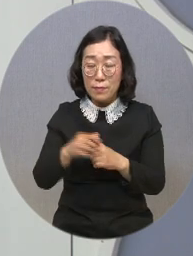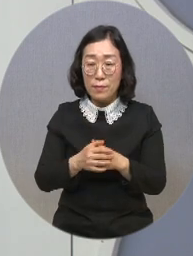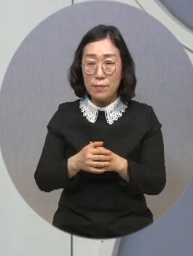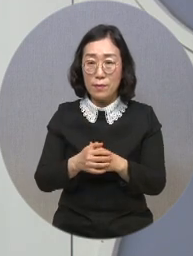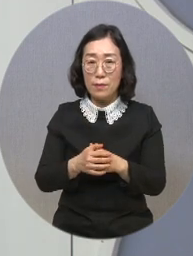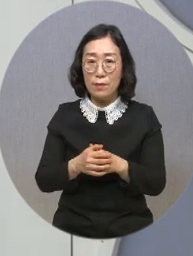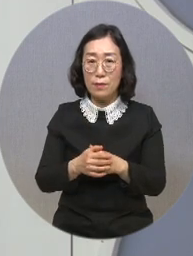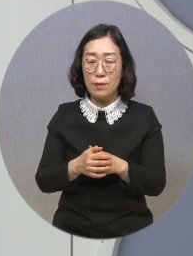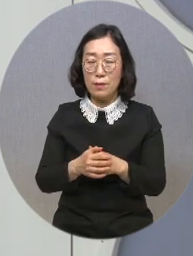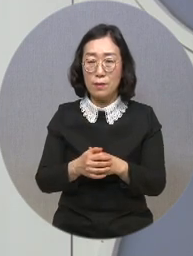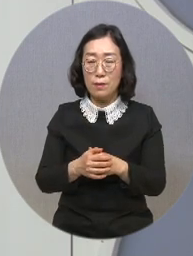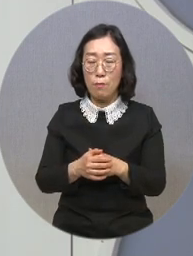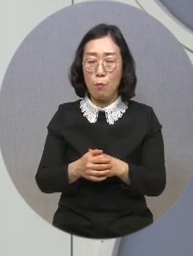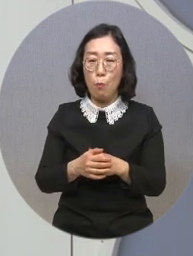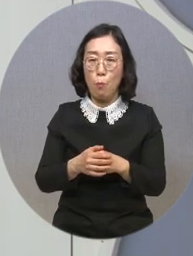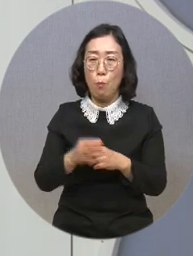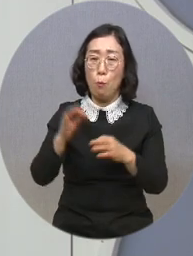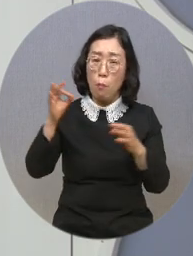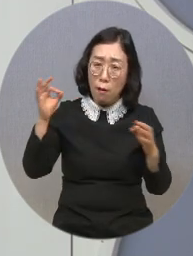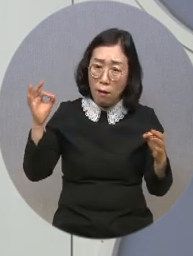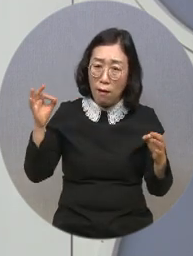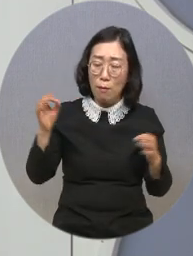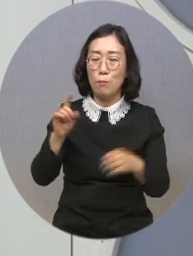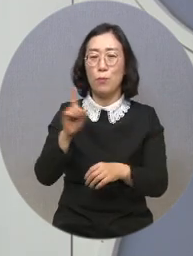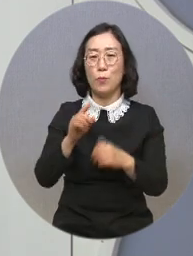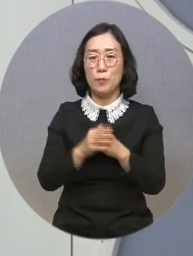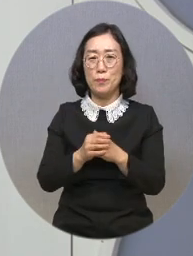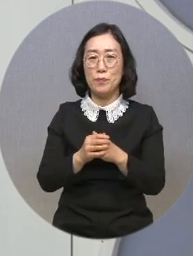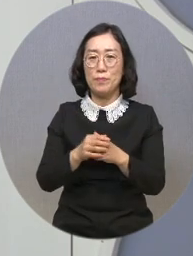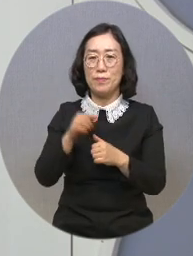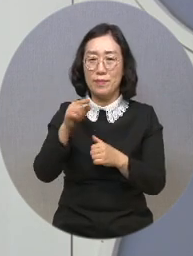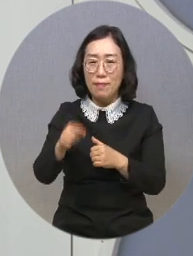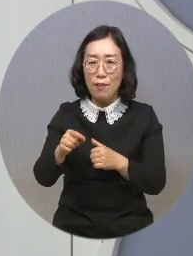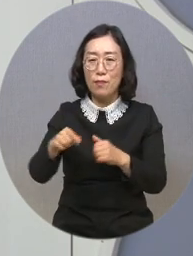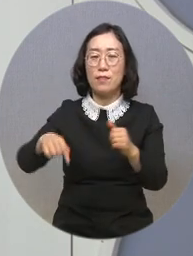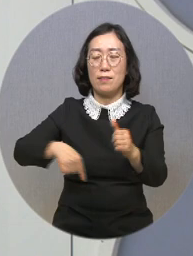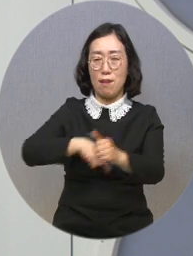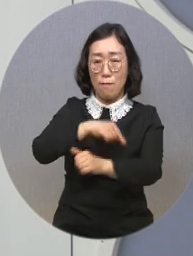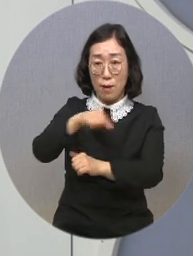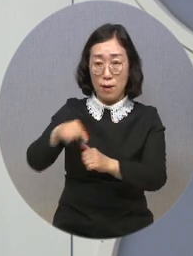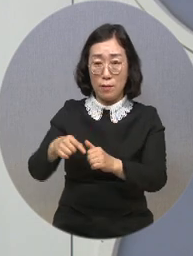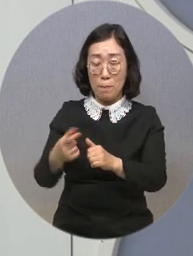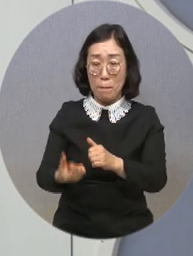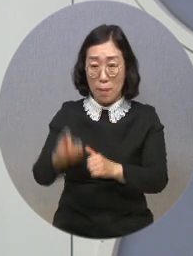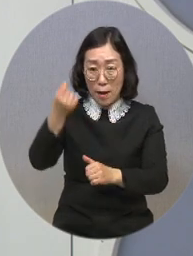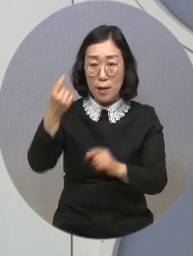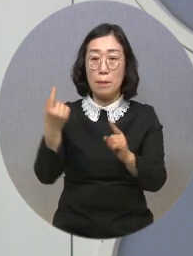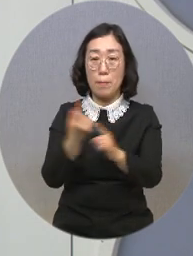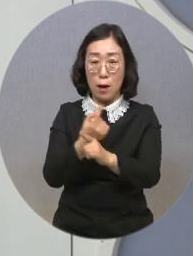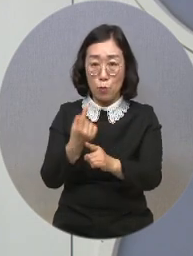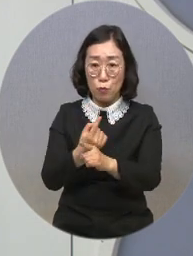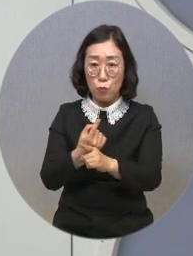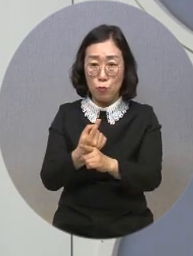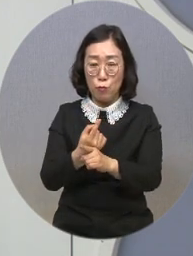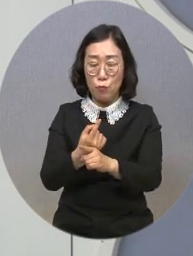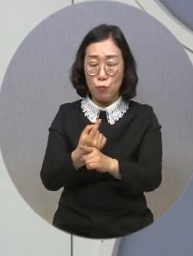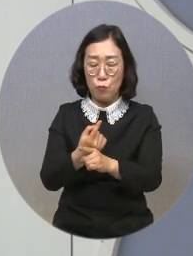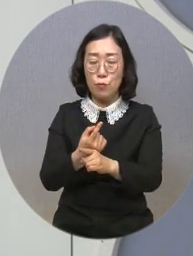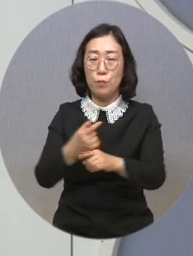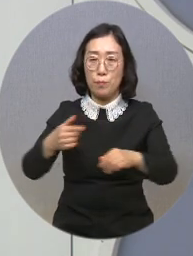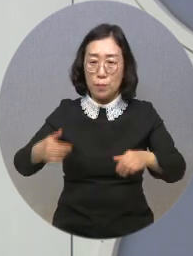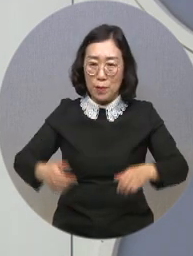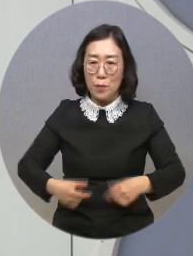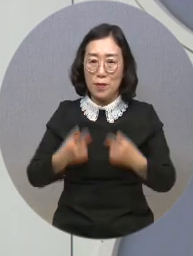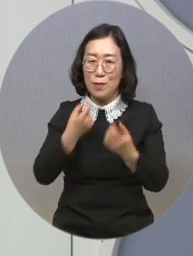장관들이 손 놓고 있어요. 우리가 빨리 그런 사람들이 일할 수 있는 정치를 해야 된다. 이게 좀